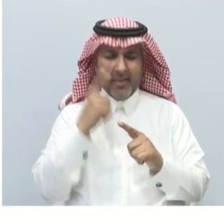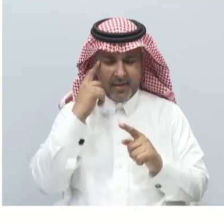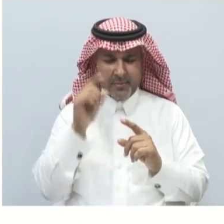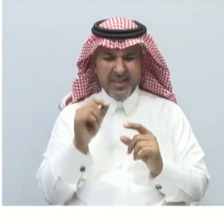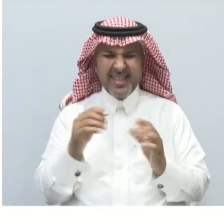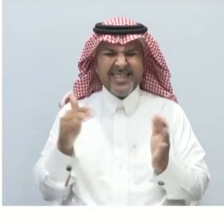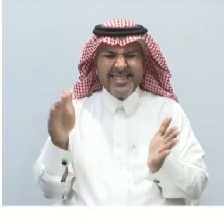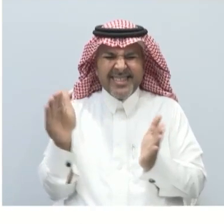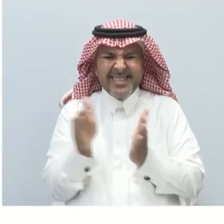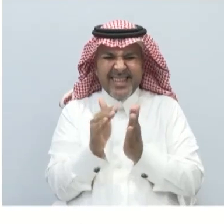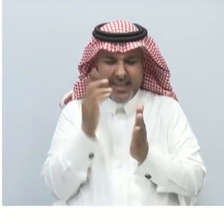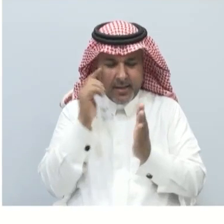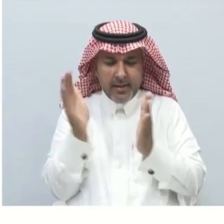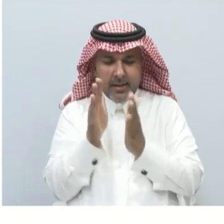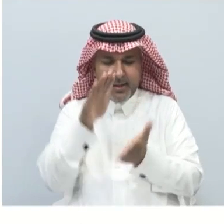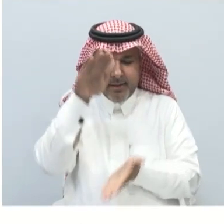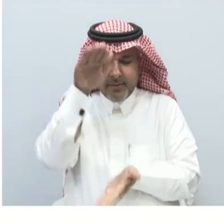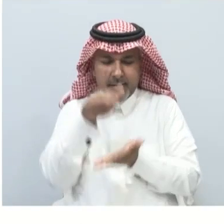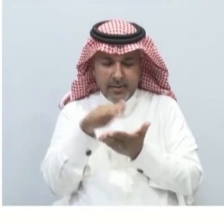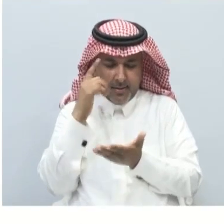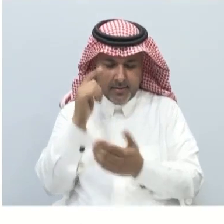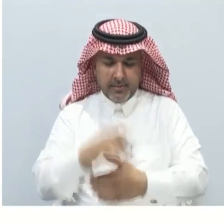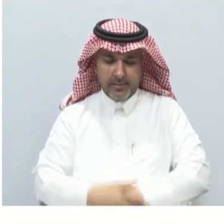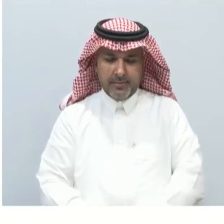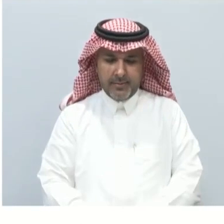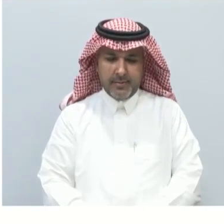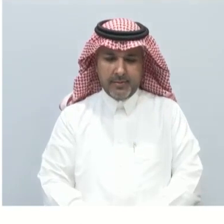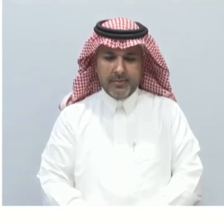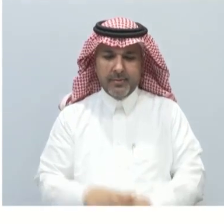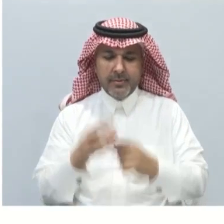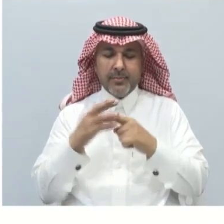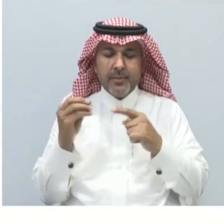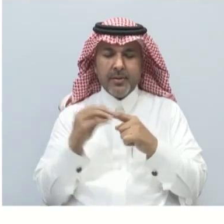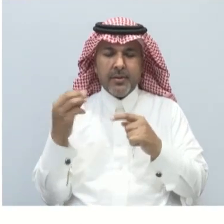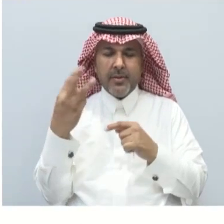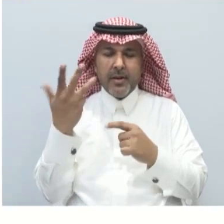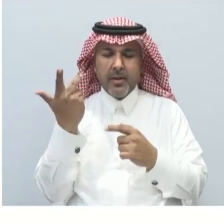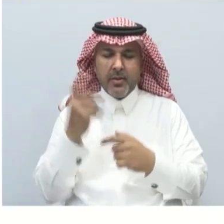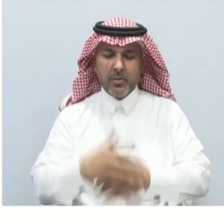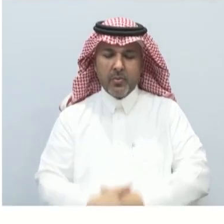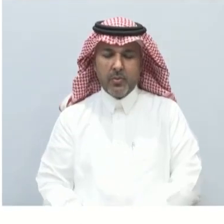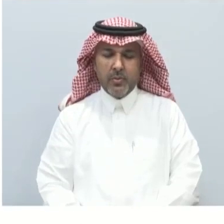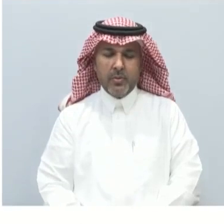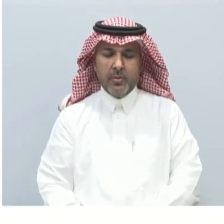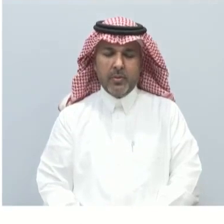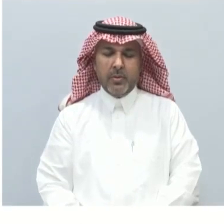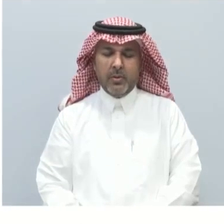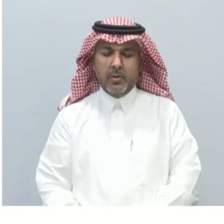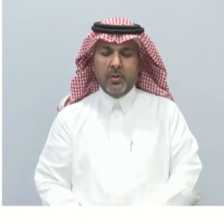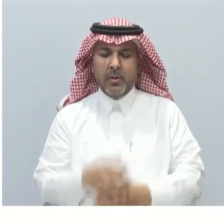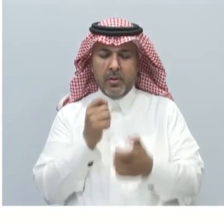راسي بمقدار صفر فاصله واحد وعندي ايضا